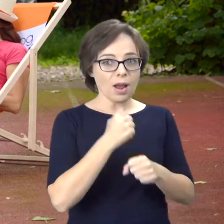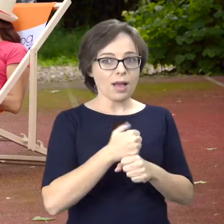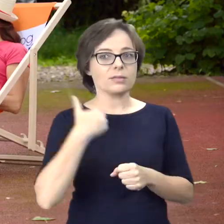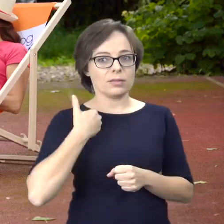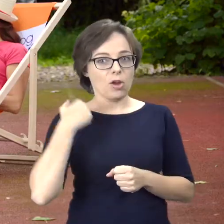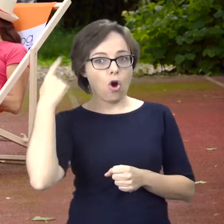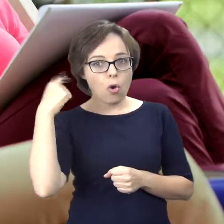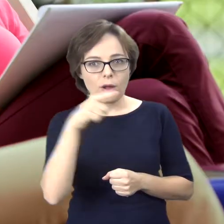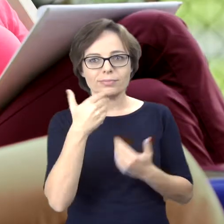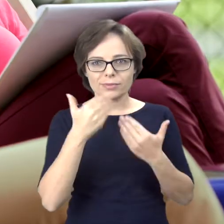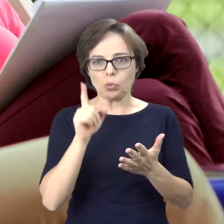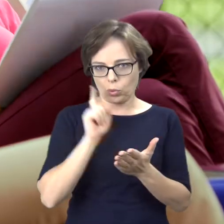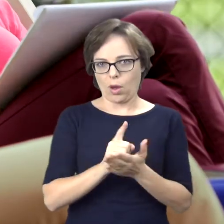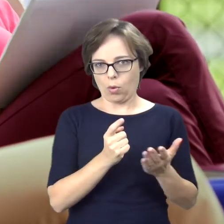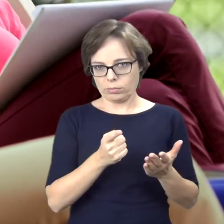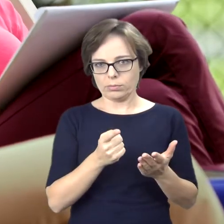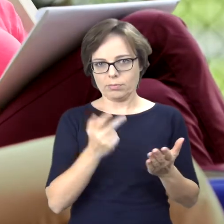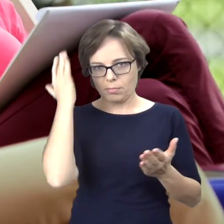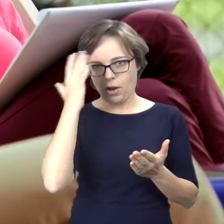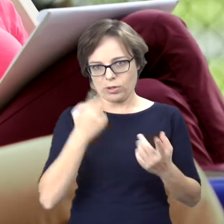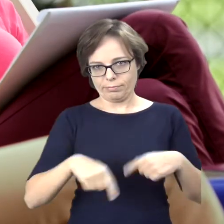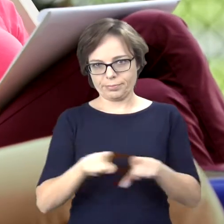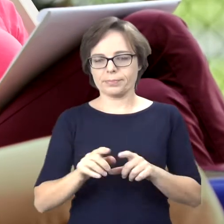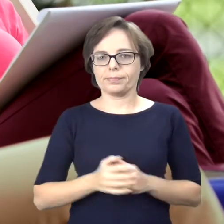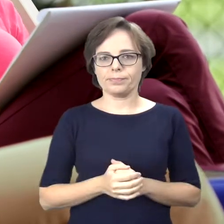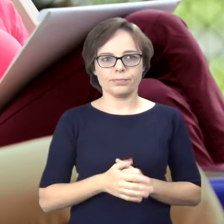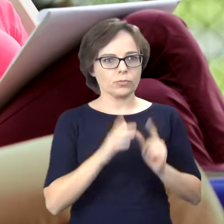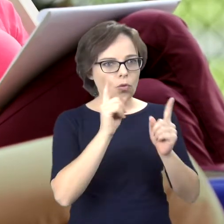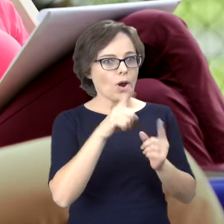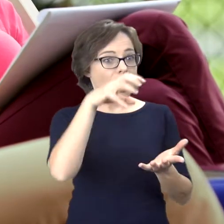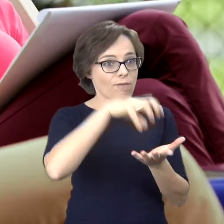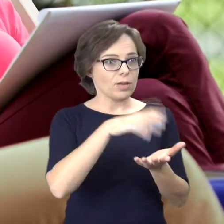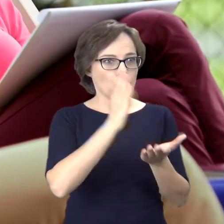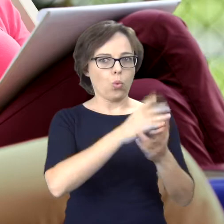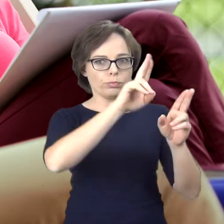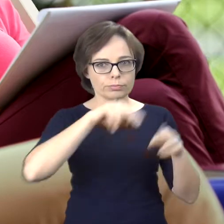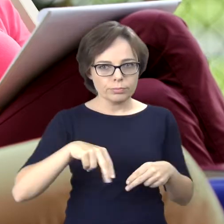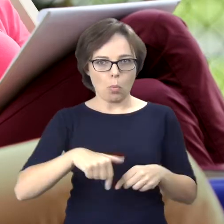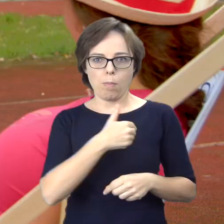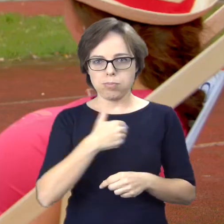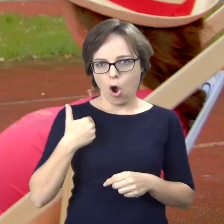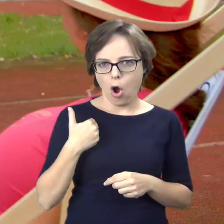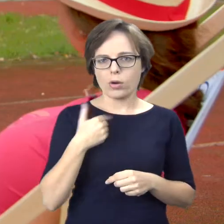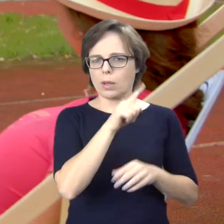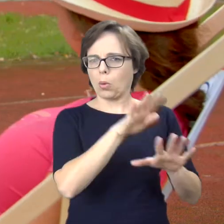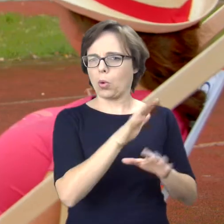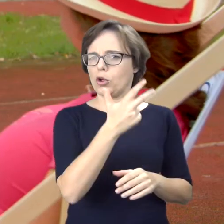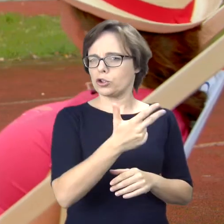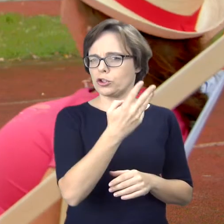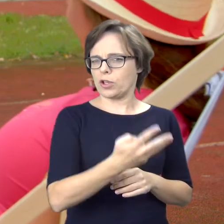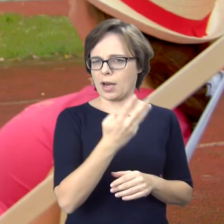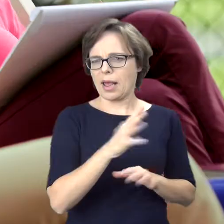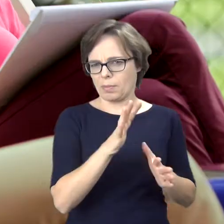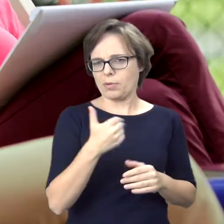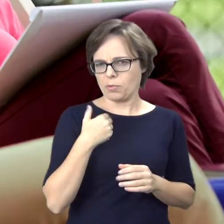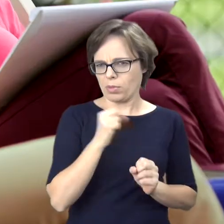mi zrealizować to marzenie. Uwaga, przyjeżdżasz z wysp, wracasz do Polski po 3-4 latach, tak, pracy? No mniej więcej,